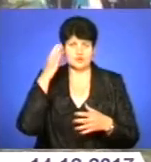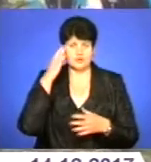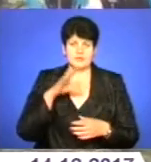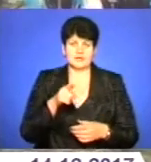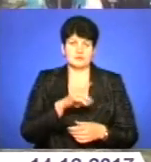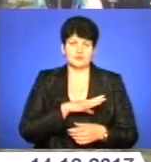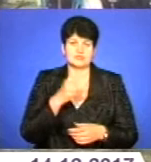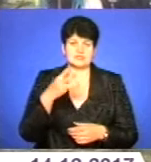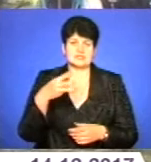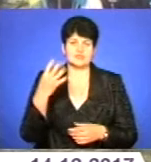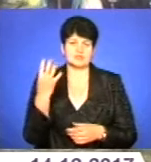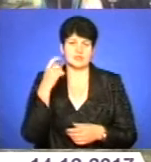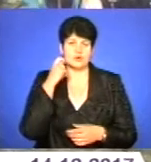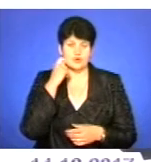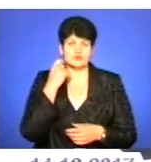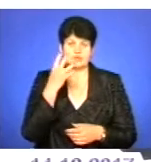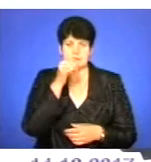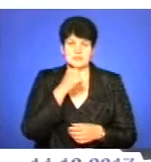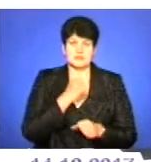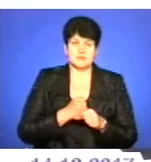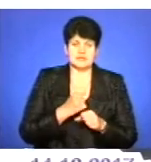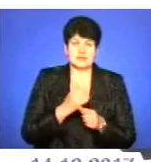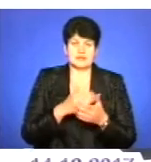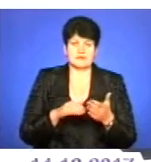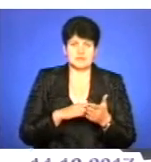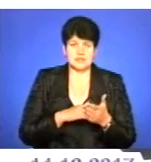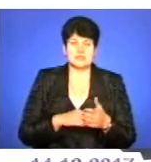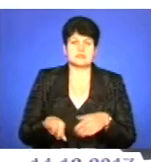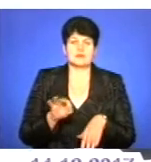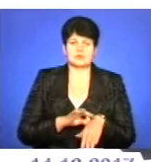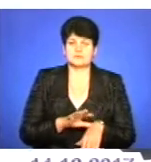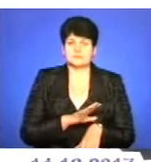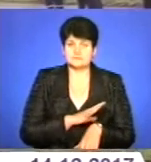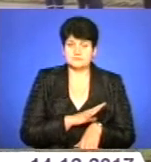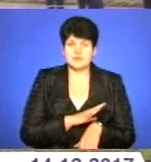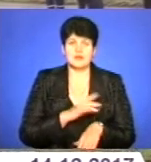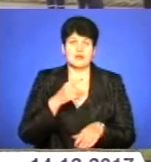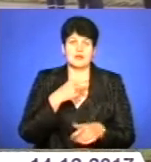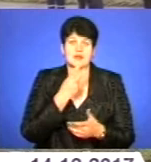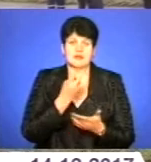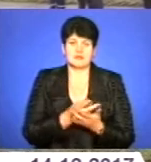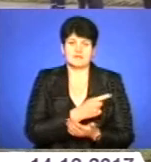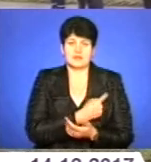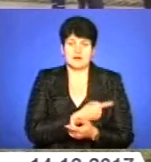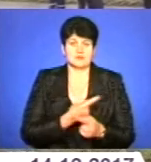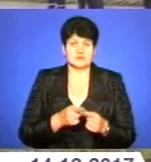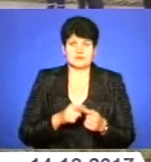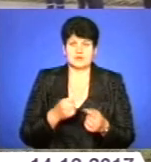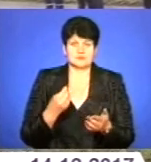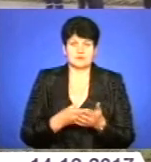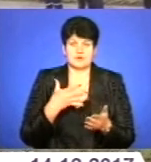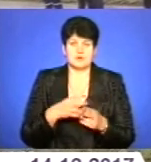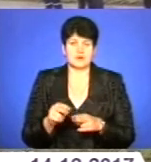жінка працювала над ліквідацією наслідків аварії, через опромінення захворіла. Каже, лягти в лікарню – розкіш, а профілактика